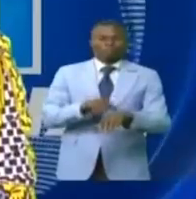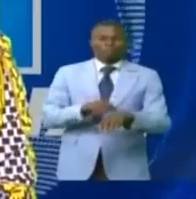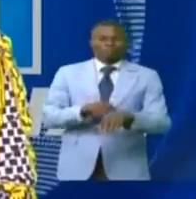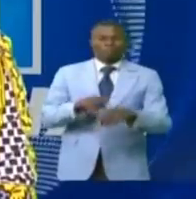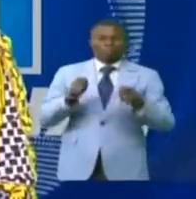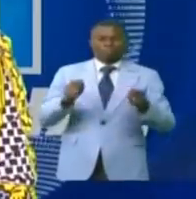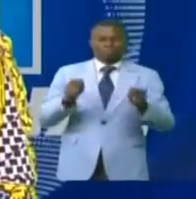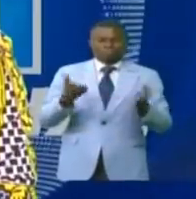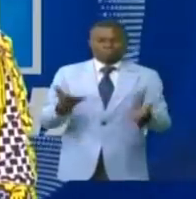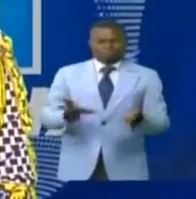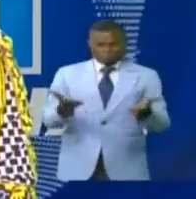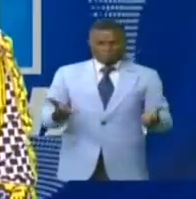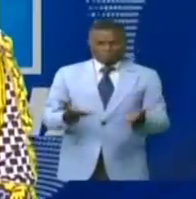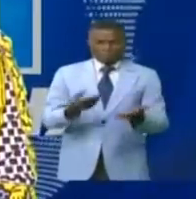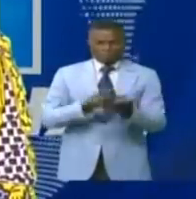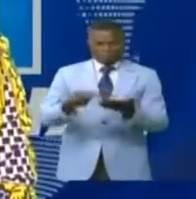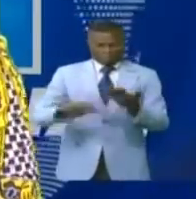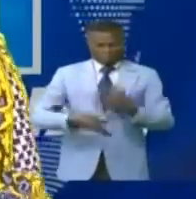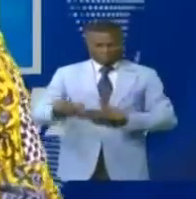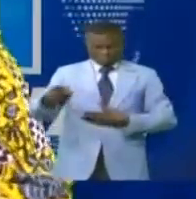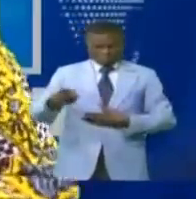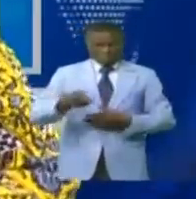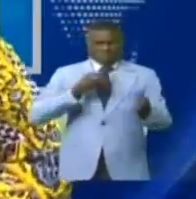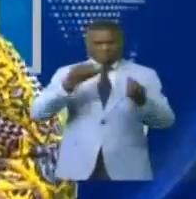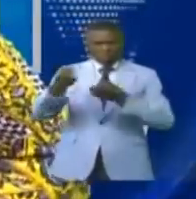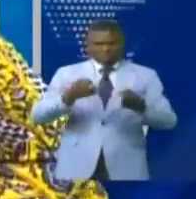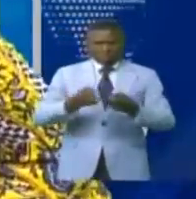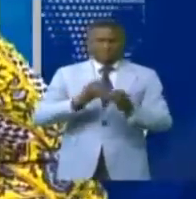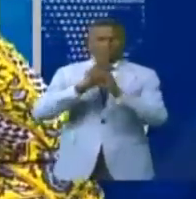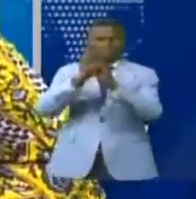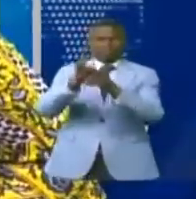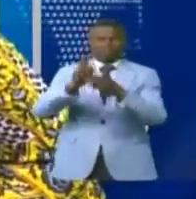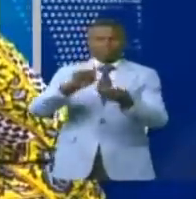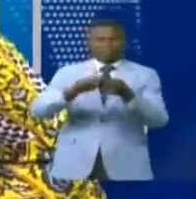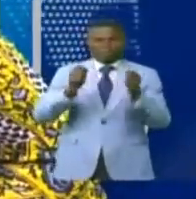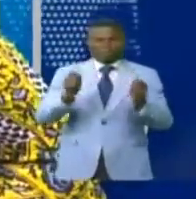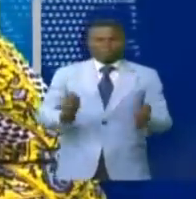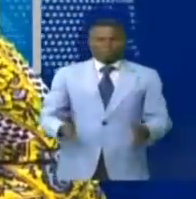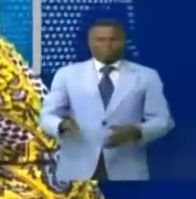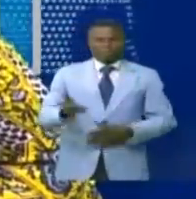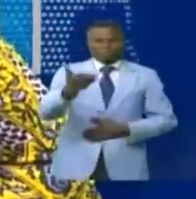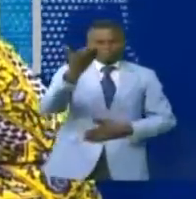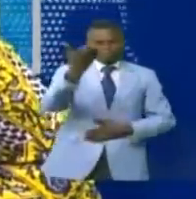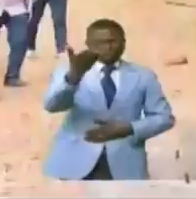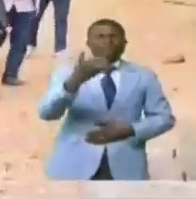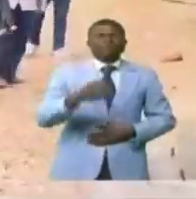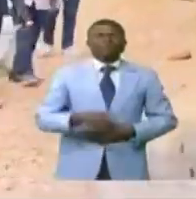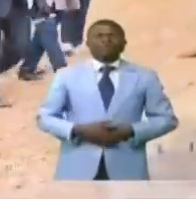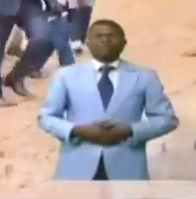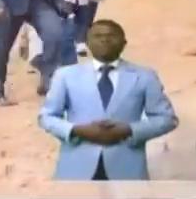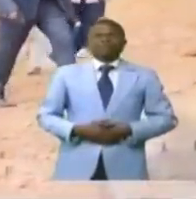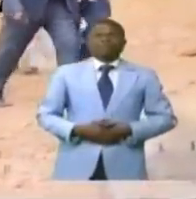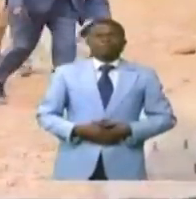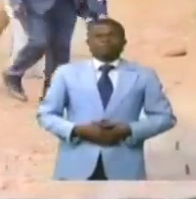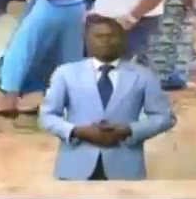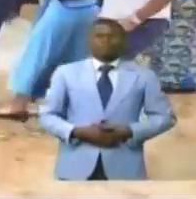seront données pendant 2 semaines. Des détails dans ce reportage de Ricky Nzuziloya Mayawel.